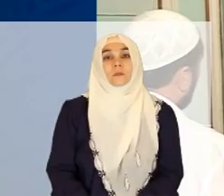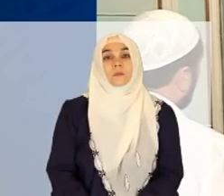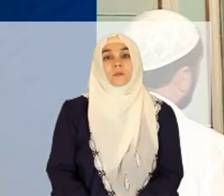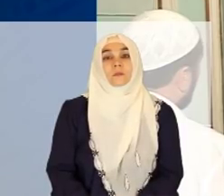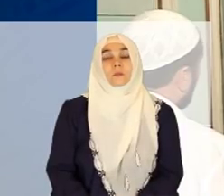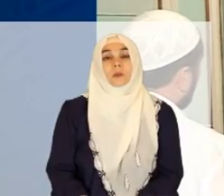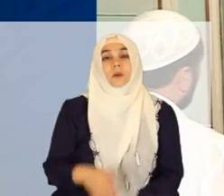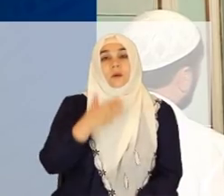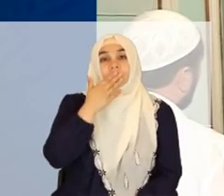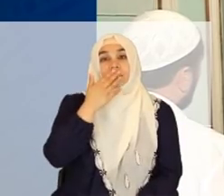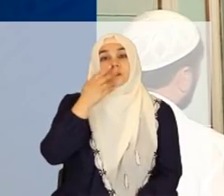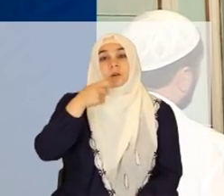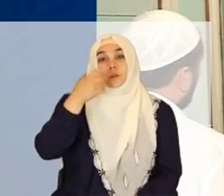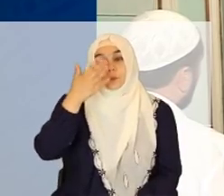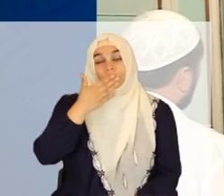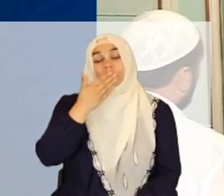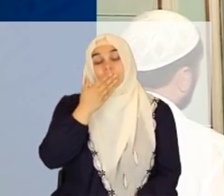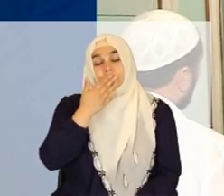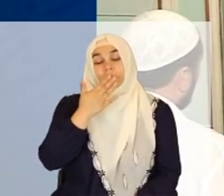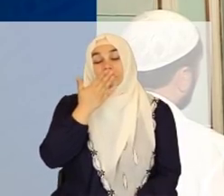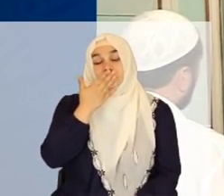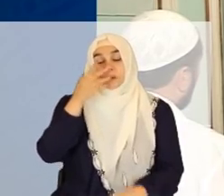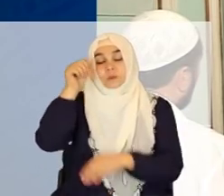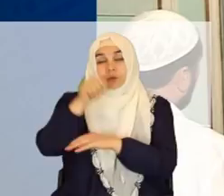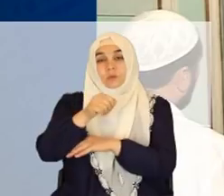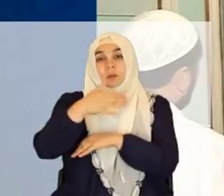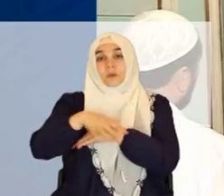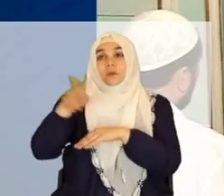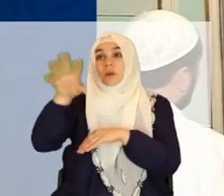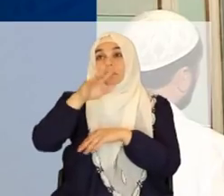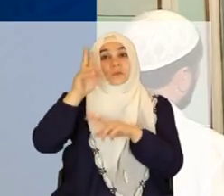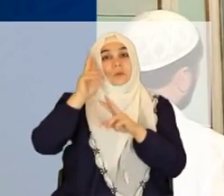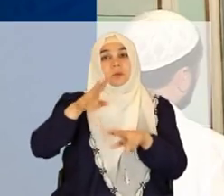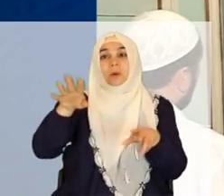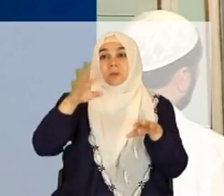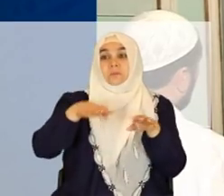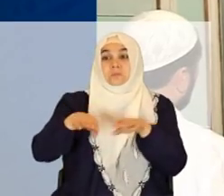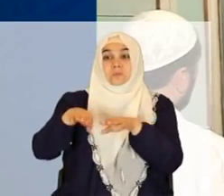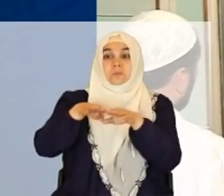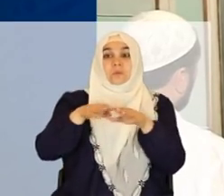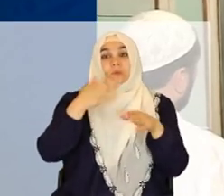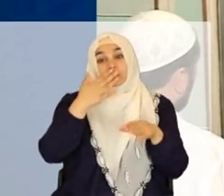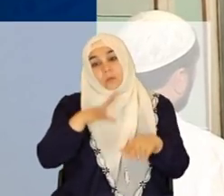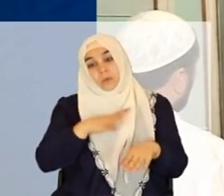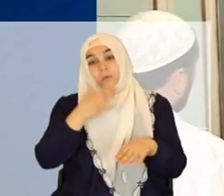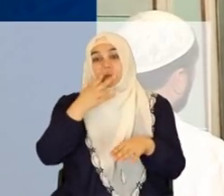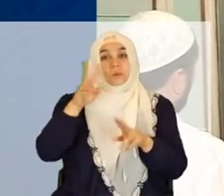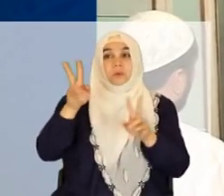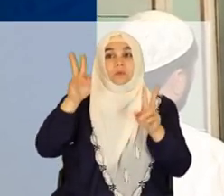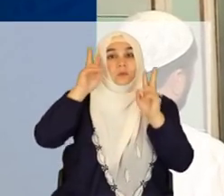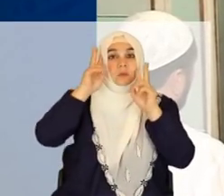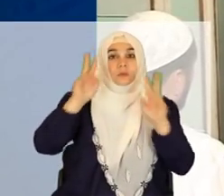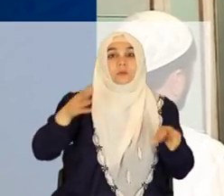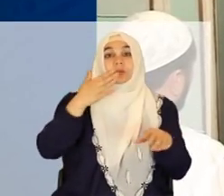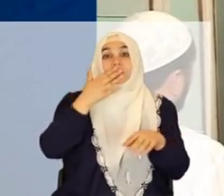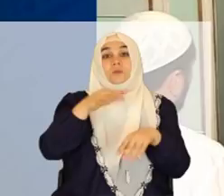Ana og'zini bekitdi, niyatini qildi, namozini o'qidi, ko'chaga chiqsa tutgan ham bir, tutmagan ham bir. Hech kim bilmaydi,